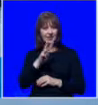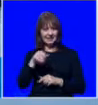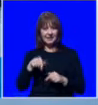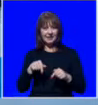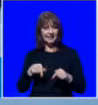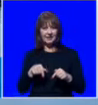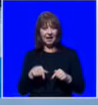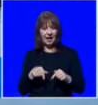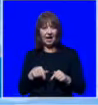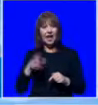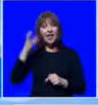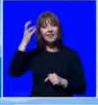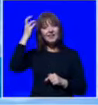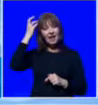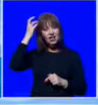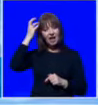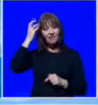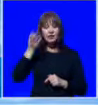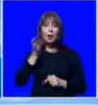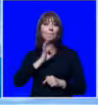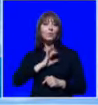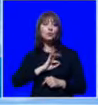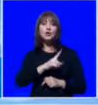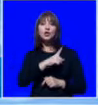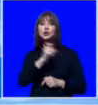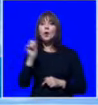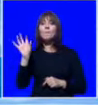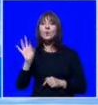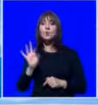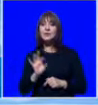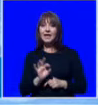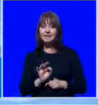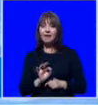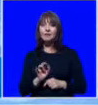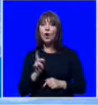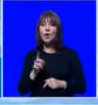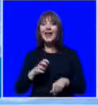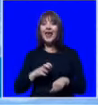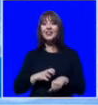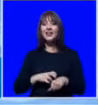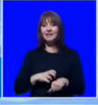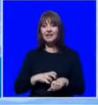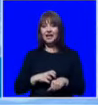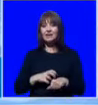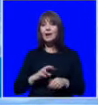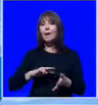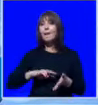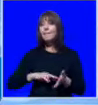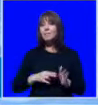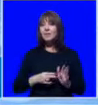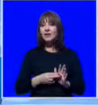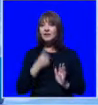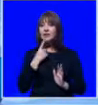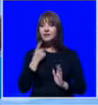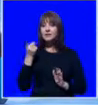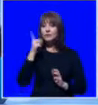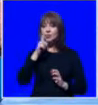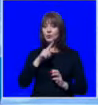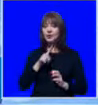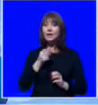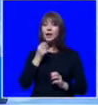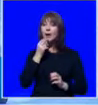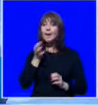година, държавата получи 100% от дивидента, планира за следващата година също приход в